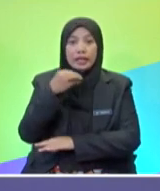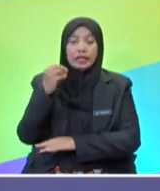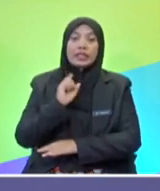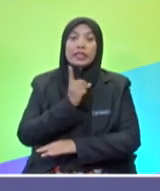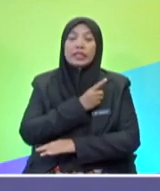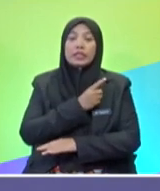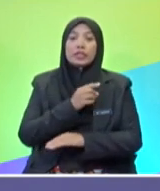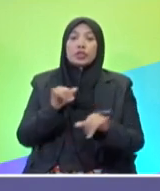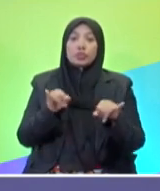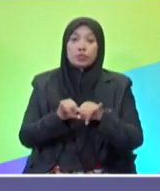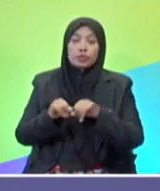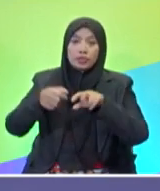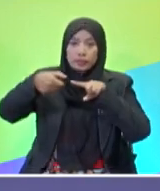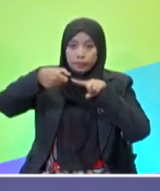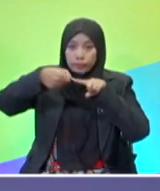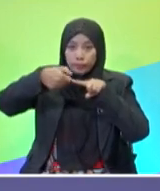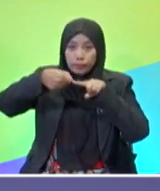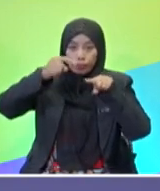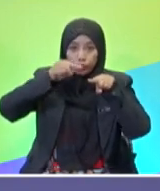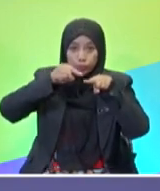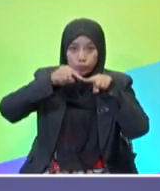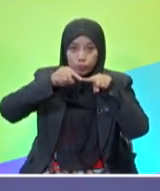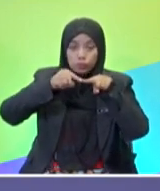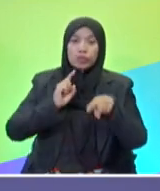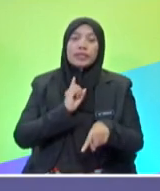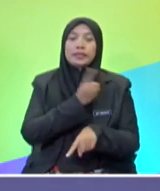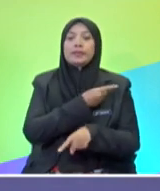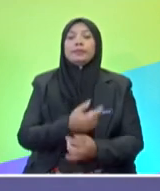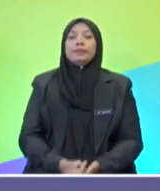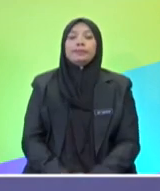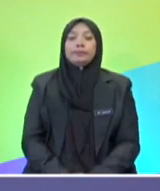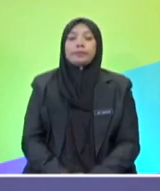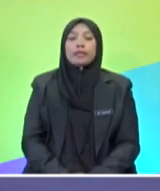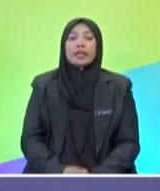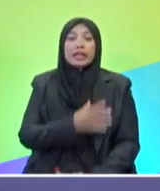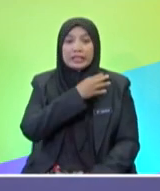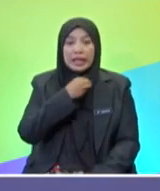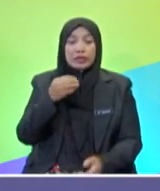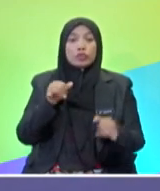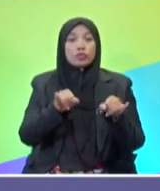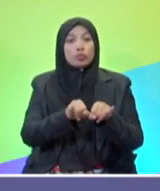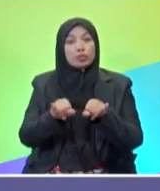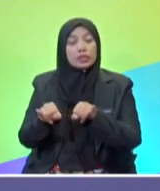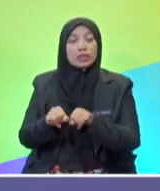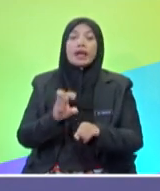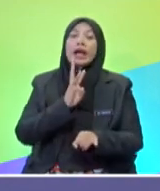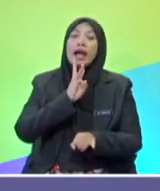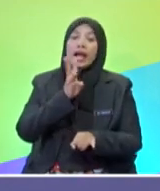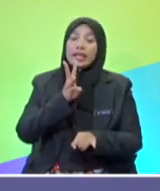dan kita juga pengetik kuku untuk kita memotong kuku kita. Ha, dan juga air paip untuk